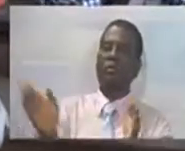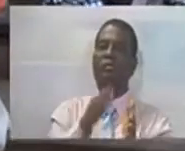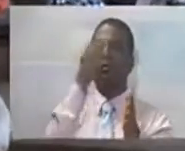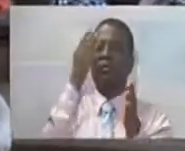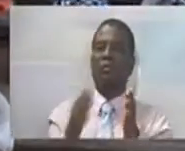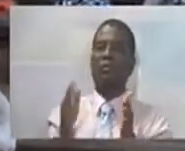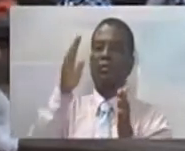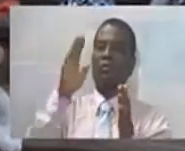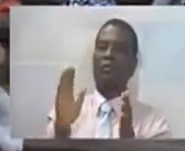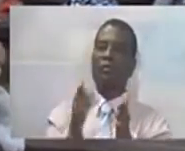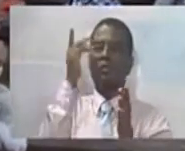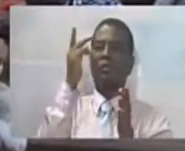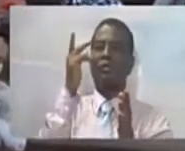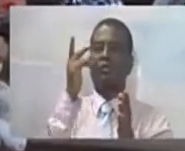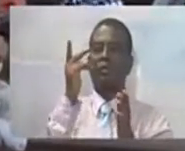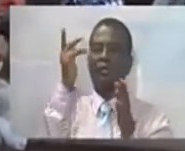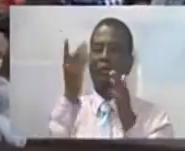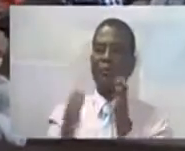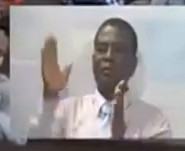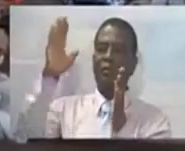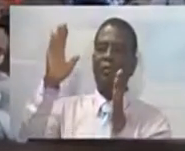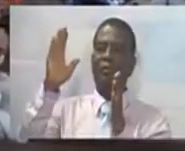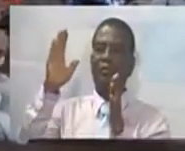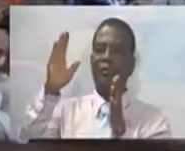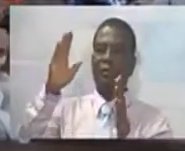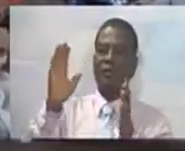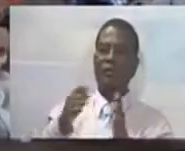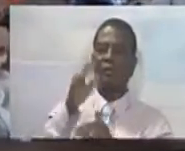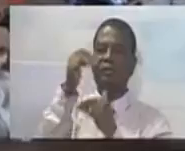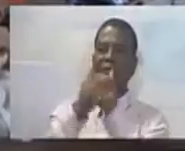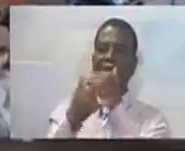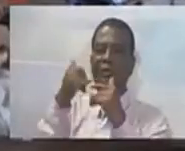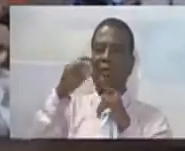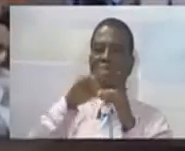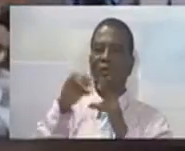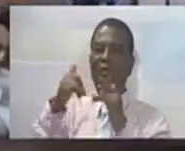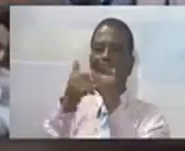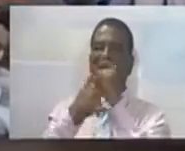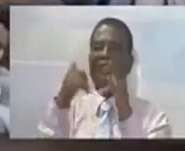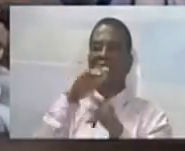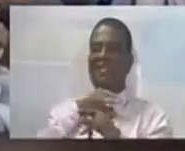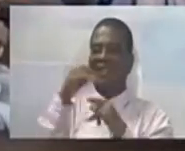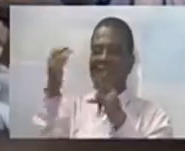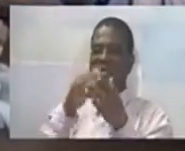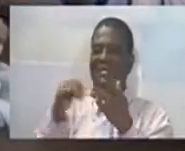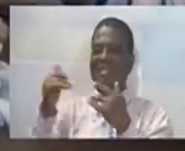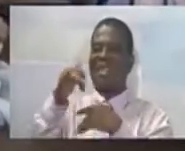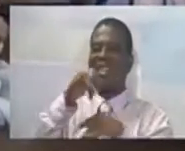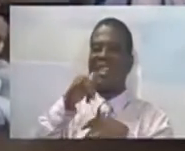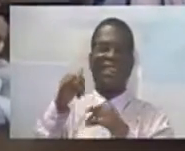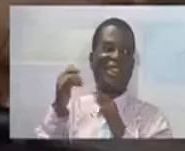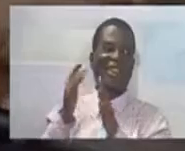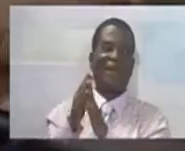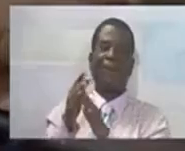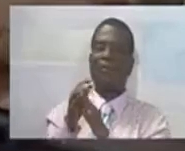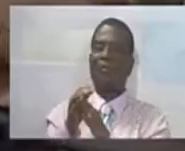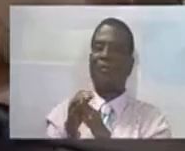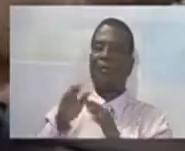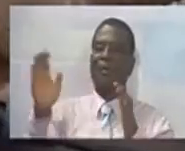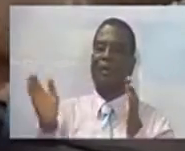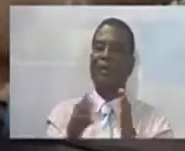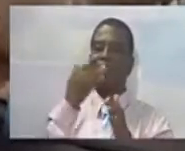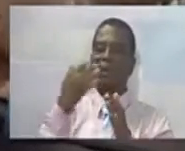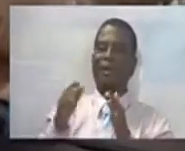Salut, hôtel, silence, c'est de ma malité.